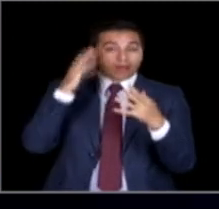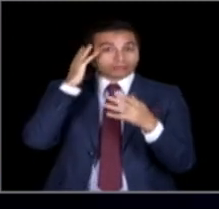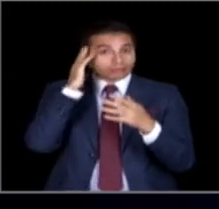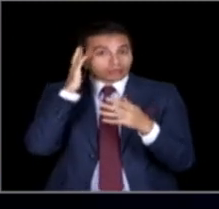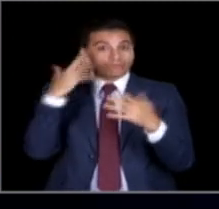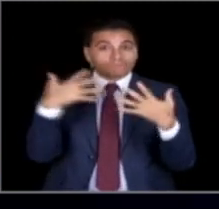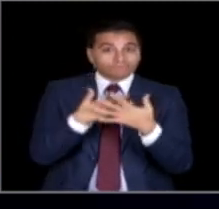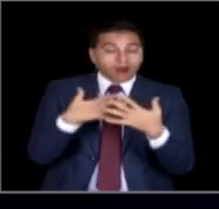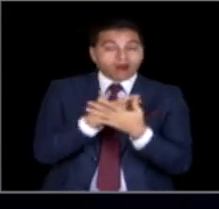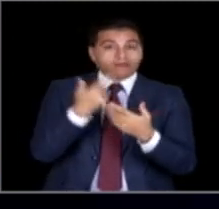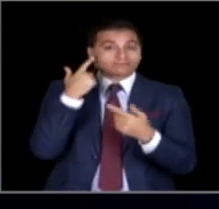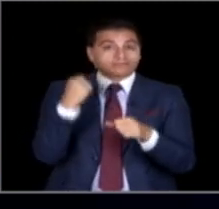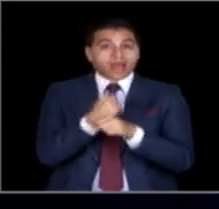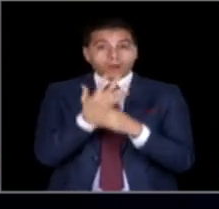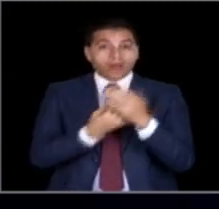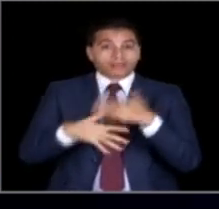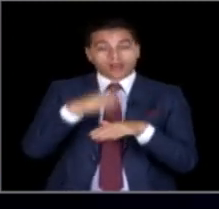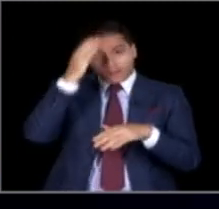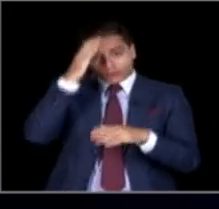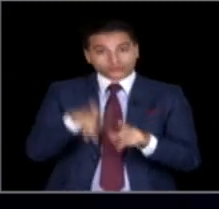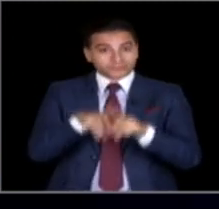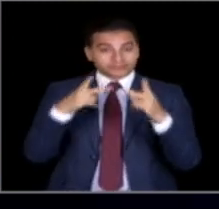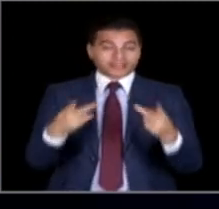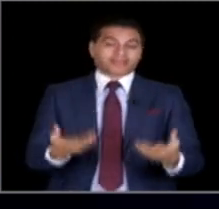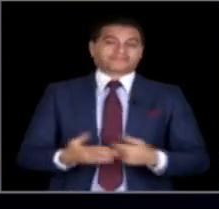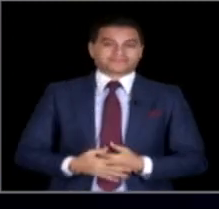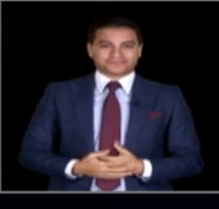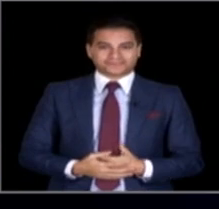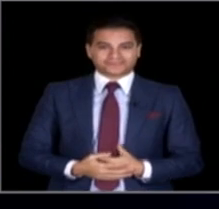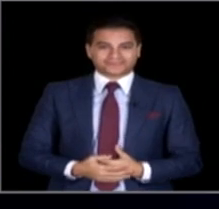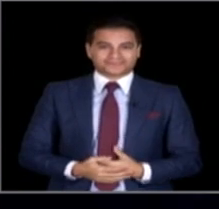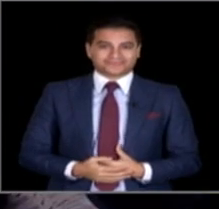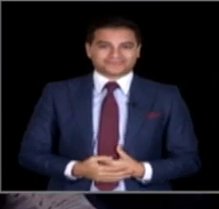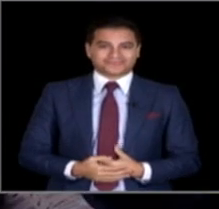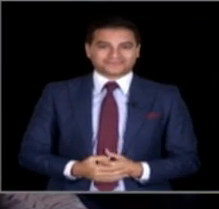ونفرحهم. أولادنا العباقرة قادرون باختلاف.